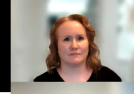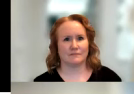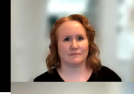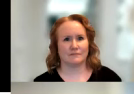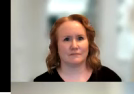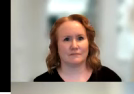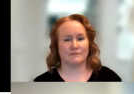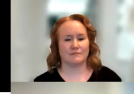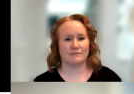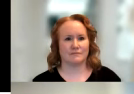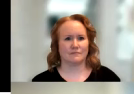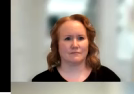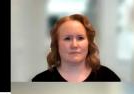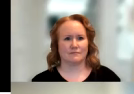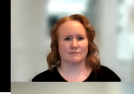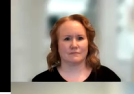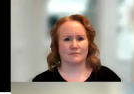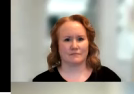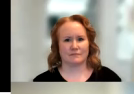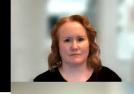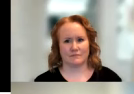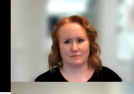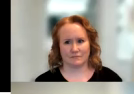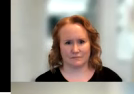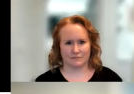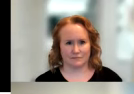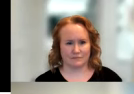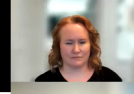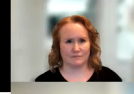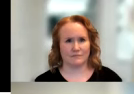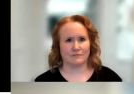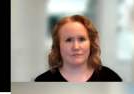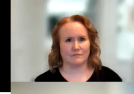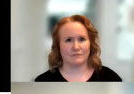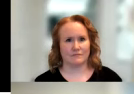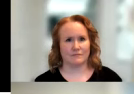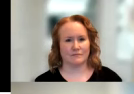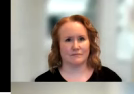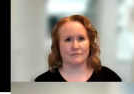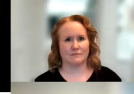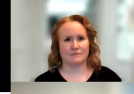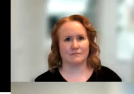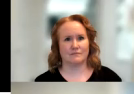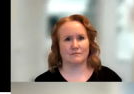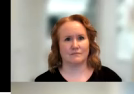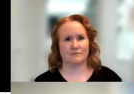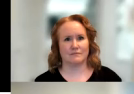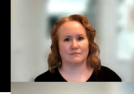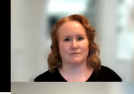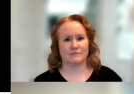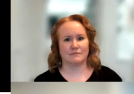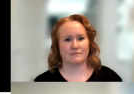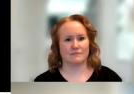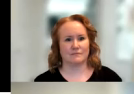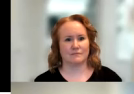ganske, ganske greit. Det I hvert fall også utgangspunktet til, fra E-nivå, at kravene og